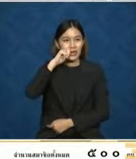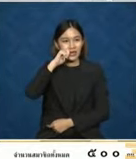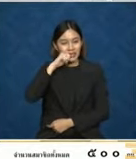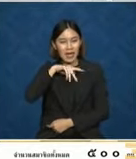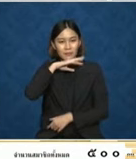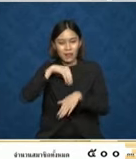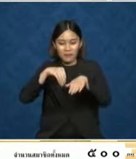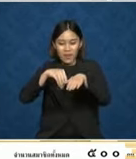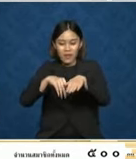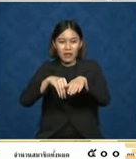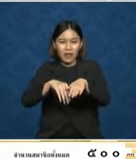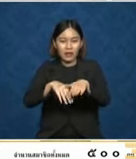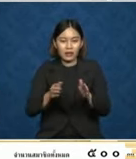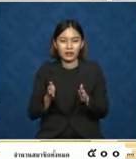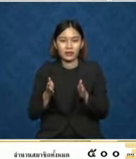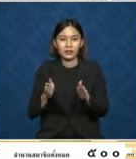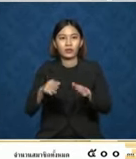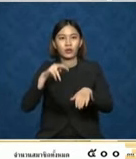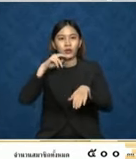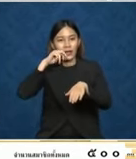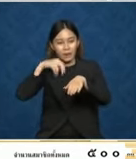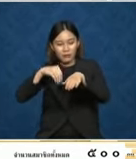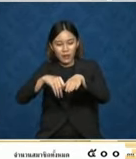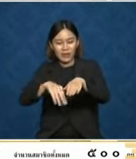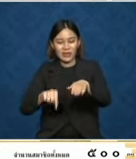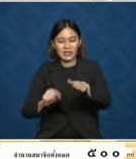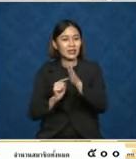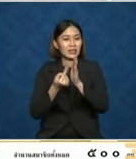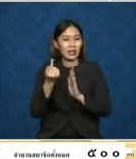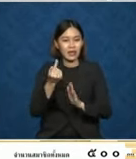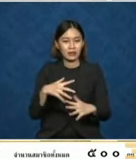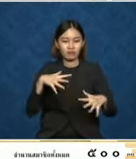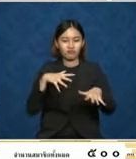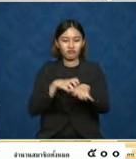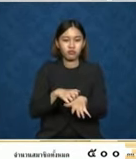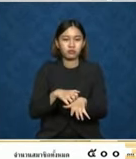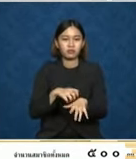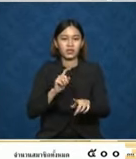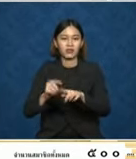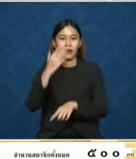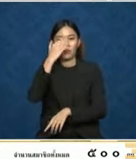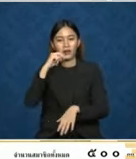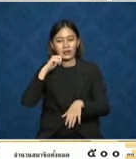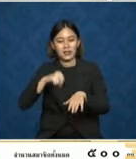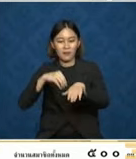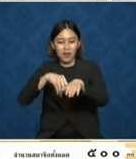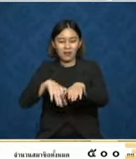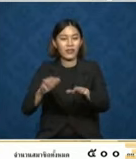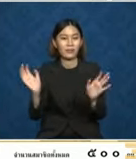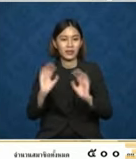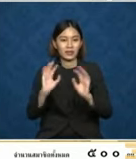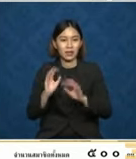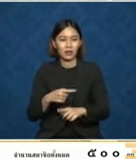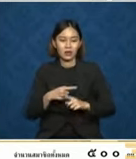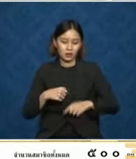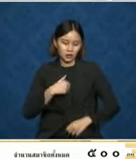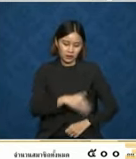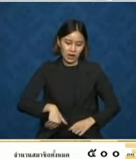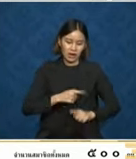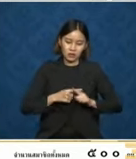ขยะลงบนท้องถนนนะคะและนี่ไม่ใช่ครั้งแรกนะคะที่ต้องประสบอุบัติเหตุเพราะน้ำขยะค่ะเจ็บตัวไม่พอนะคะท่านต้องร